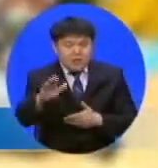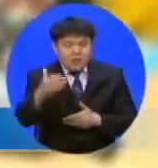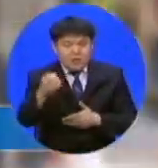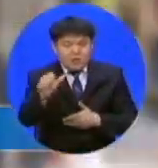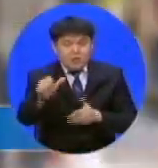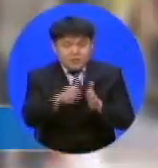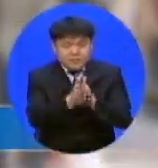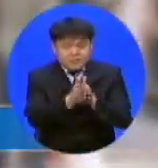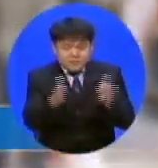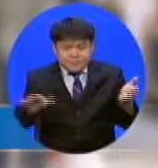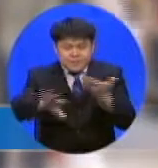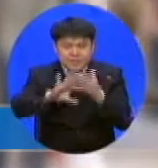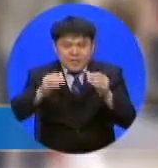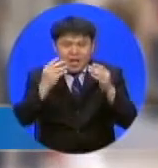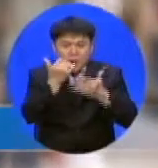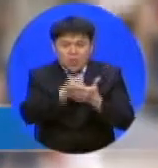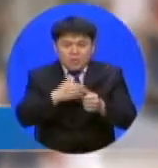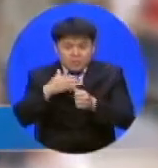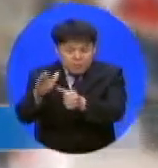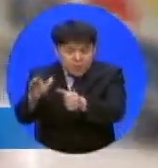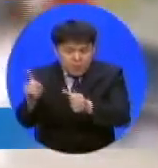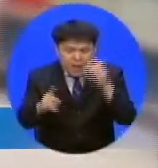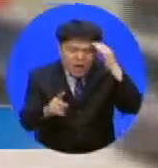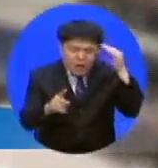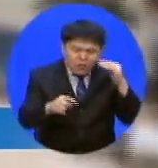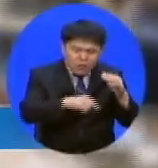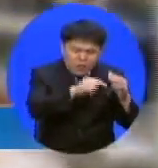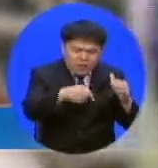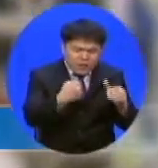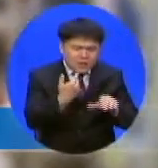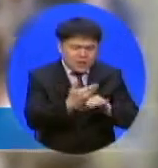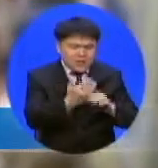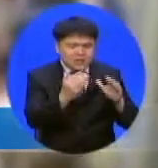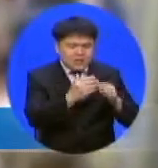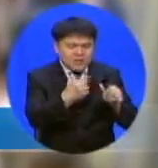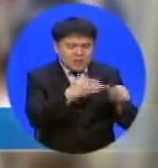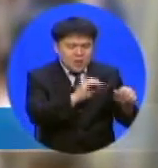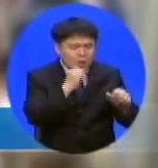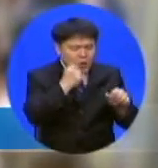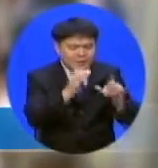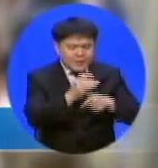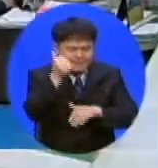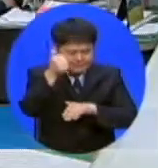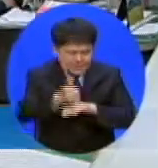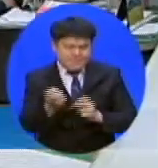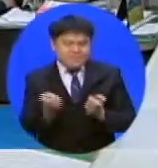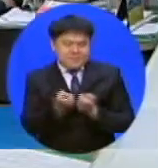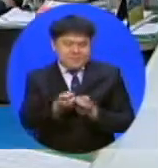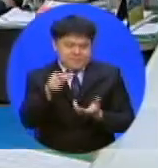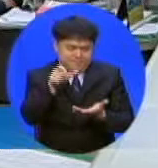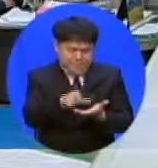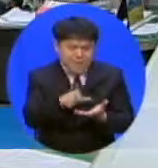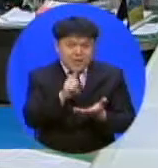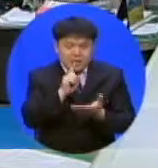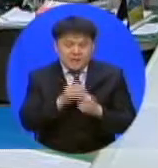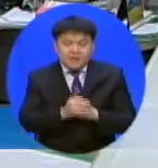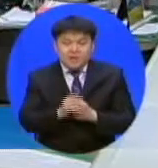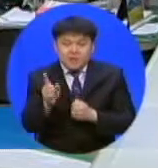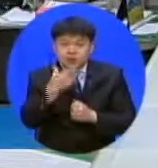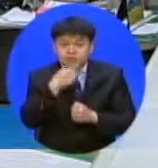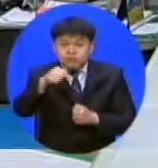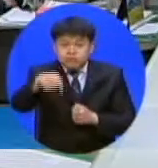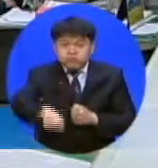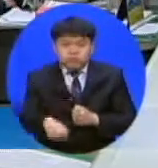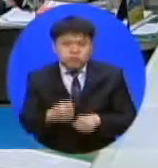협약은 해외 입양은 국내 다른 가정으로의 입양이 어려울 때 최애 수단으로 고려해야 한다고 규정하고 있습니다. 따라서